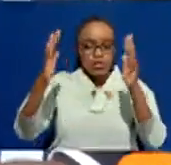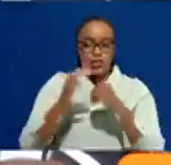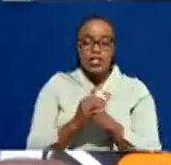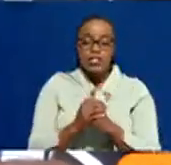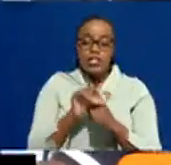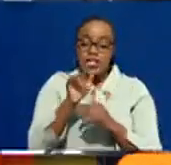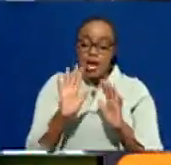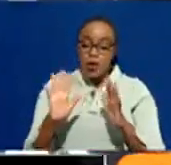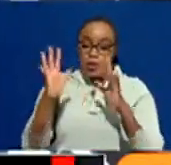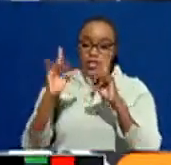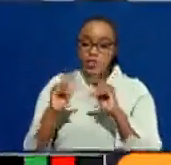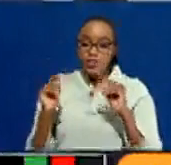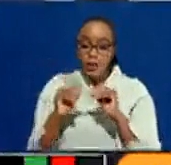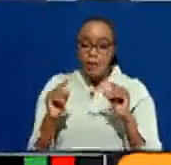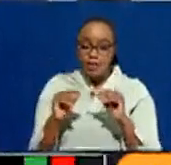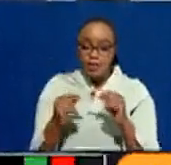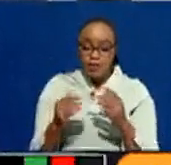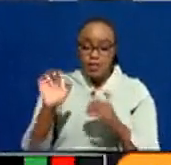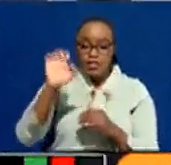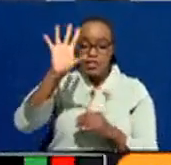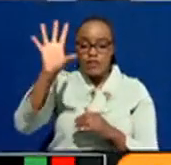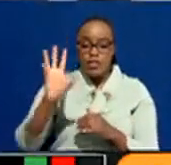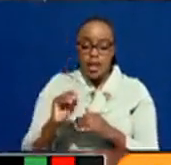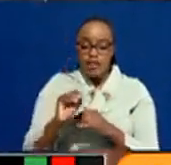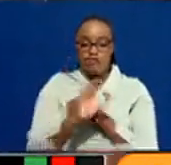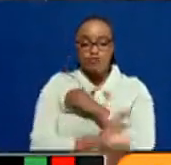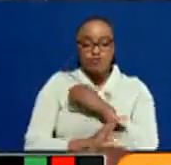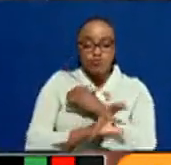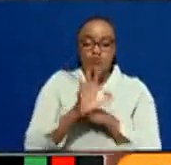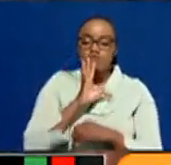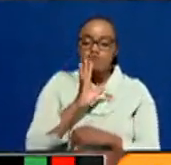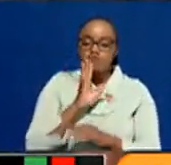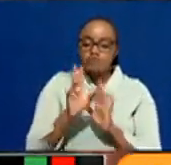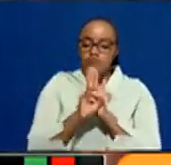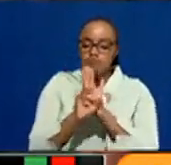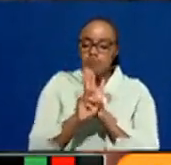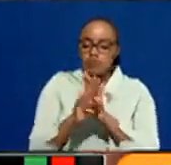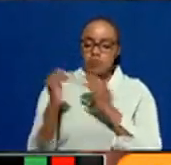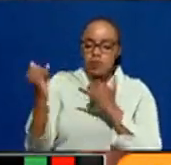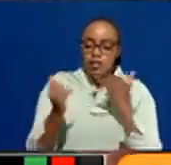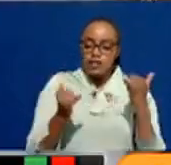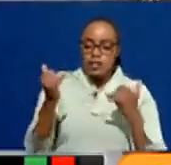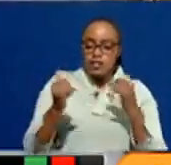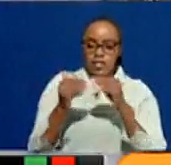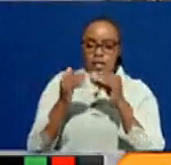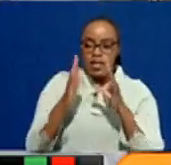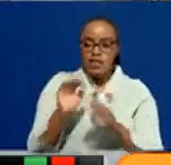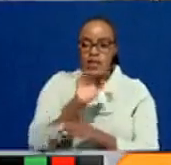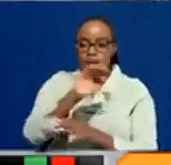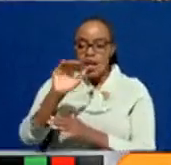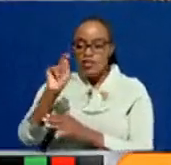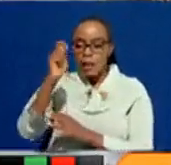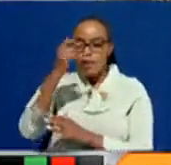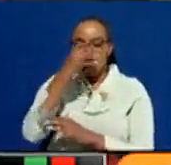their congratulatory message, East African heads of state who spoke on behalf of the invited leaders urged President Ruto